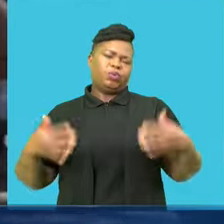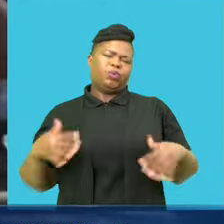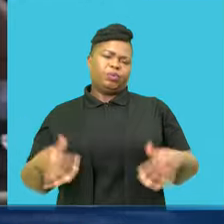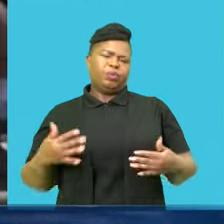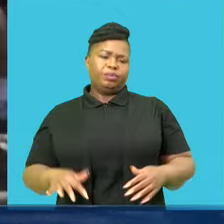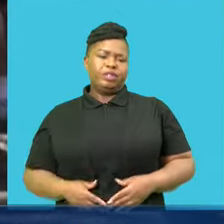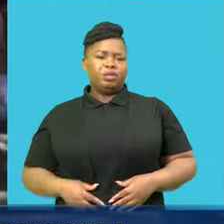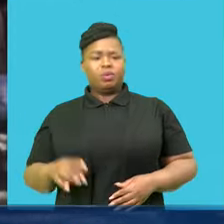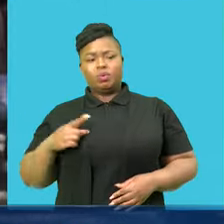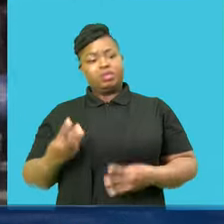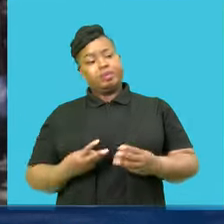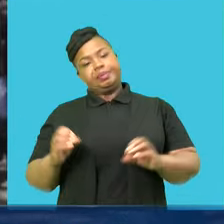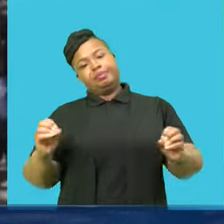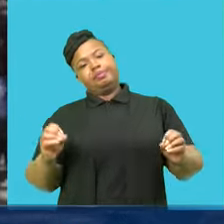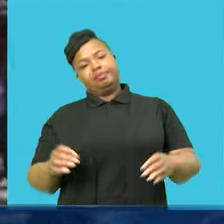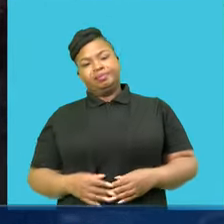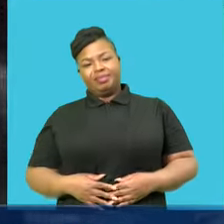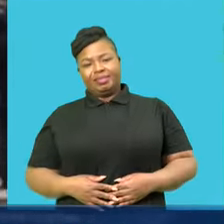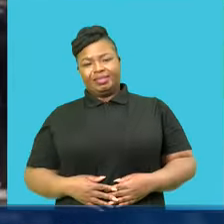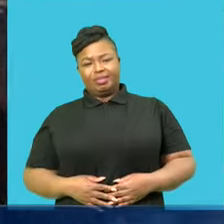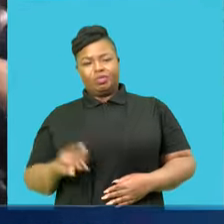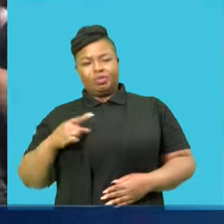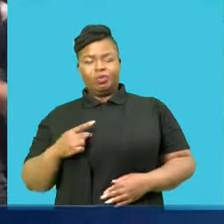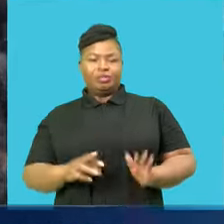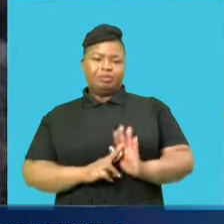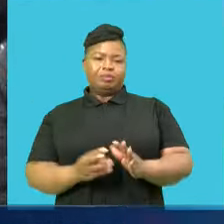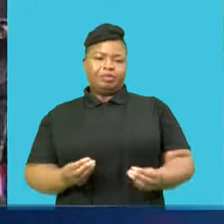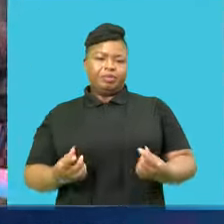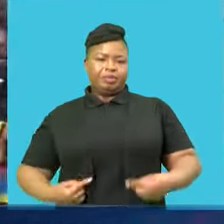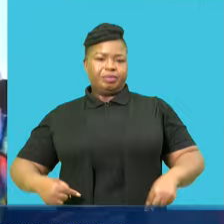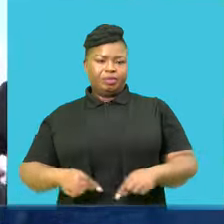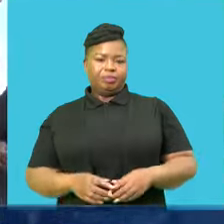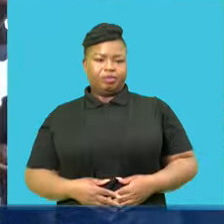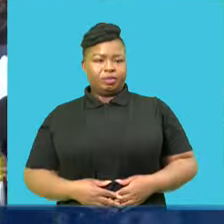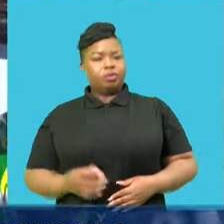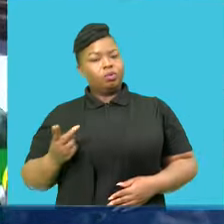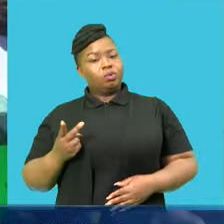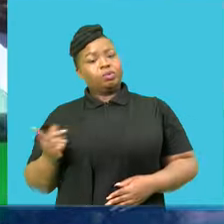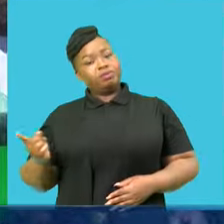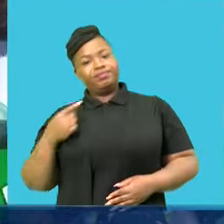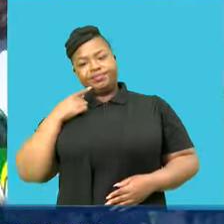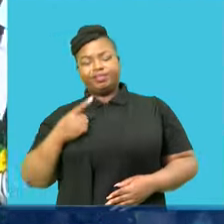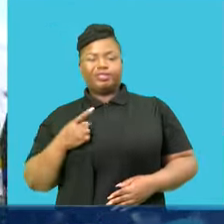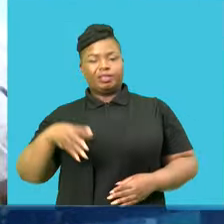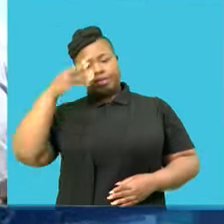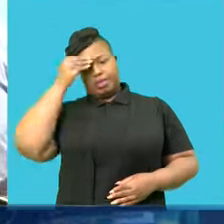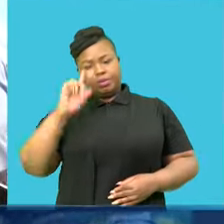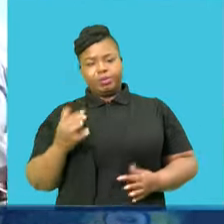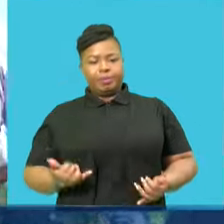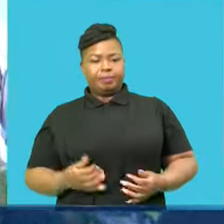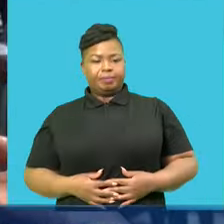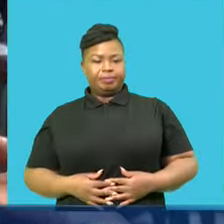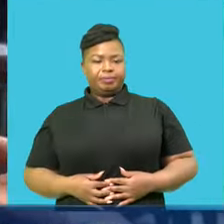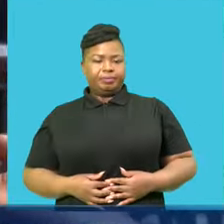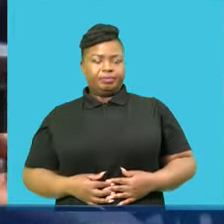kakhulu noma singasayanga emsebenzini sizopresenta abantwana bethu. Kanti nosingabo babeke kanjena ngabakufundile usukwini